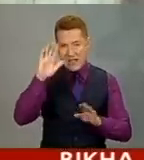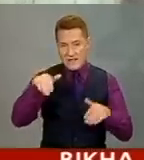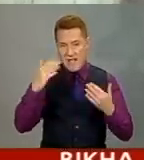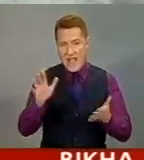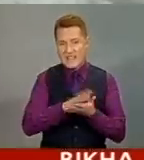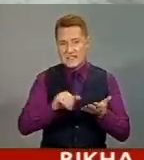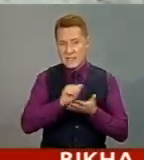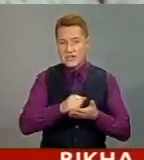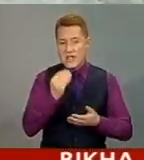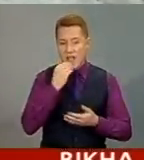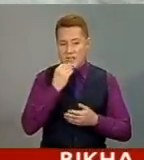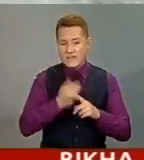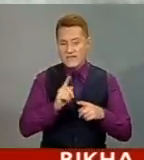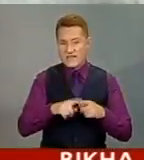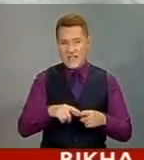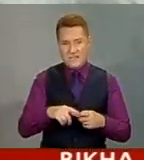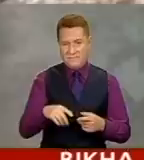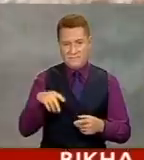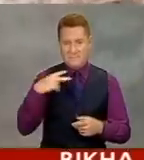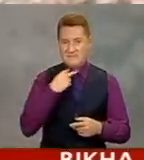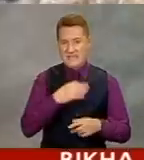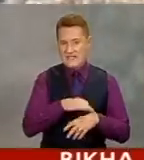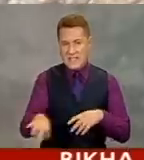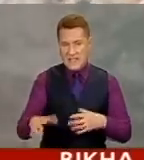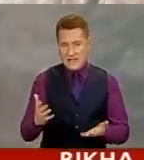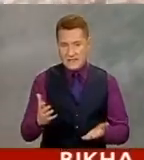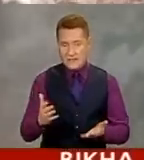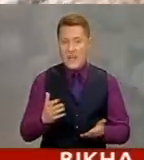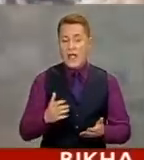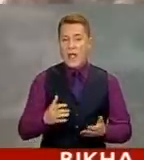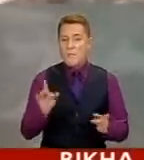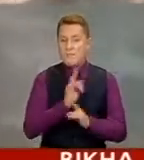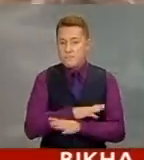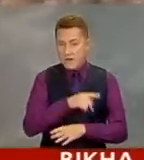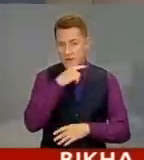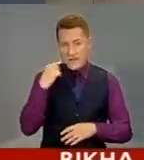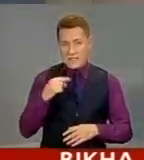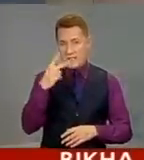– вершина цинізму, адже в Росії за межею бідності живе понад 20 мільйонів людей.